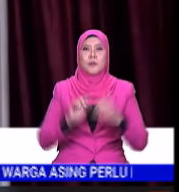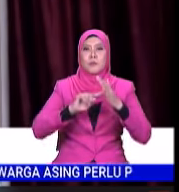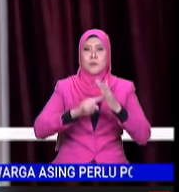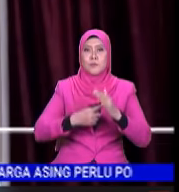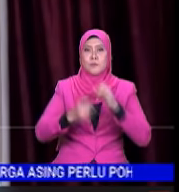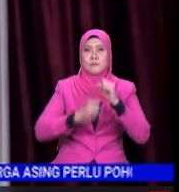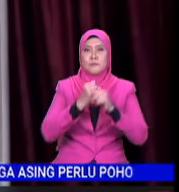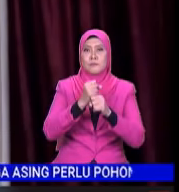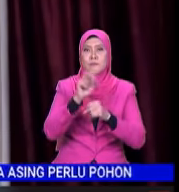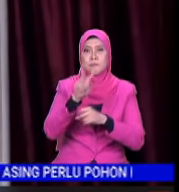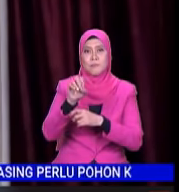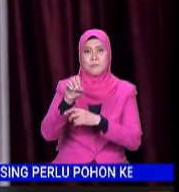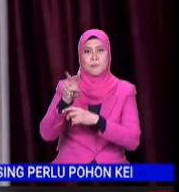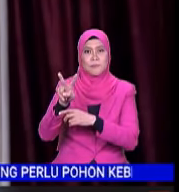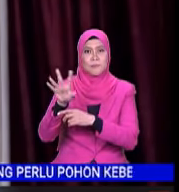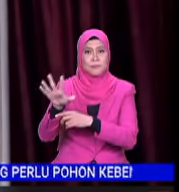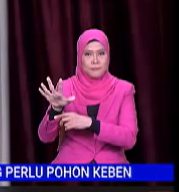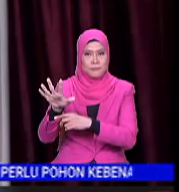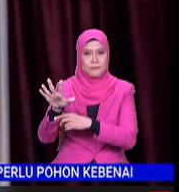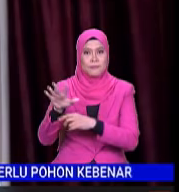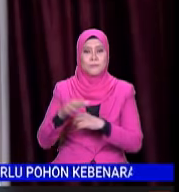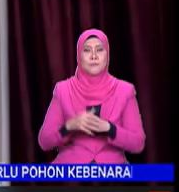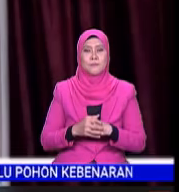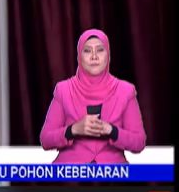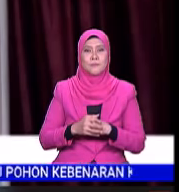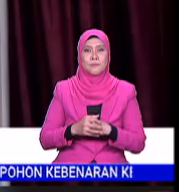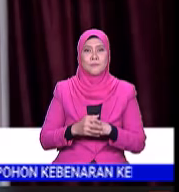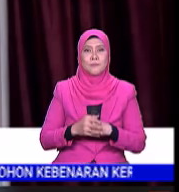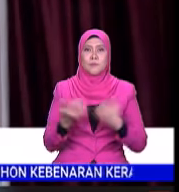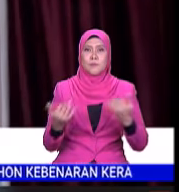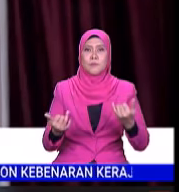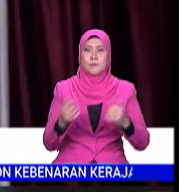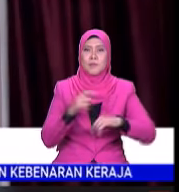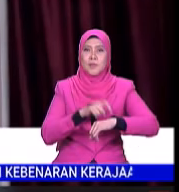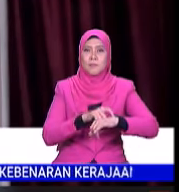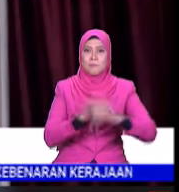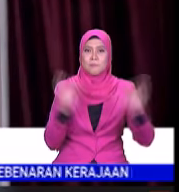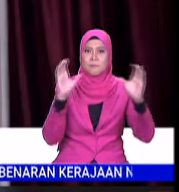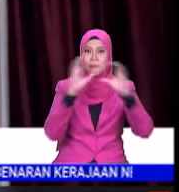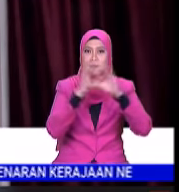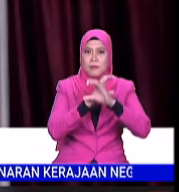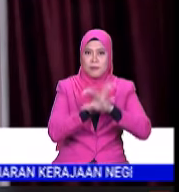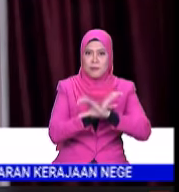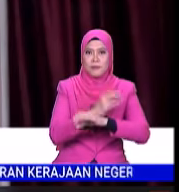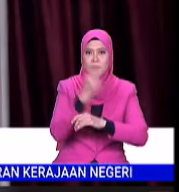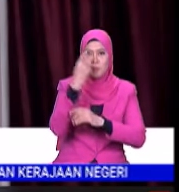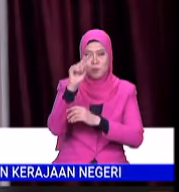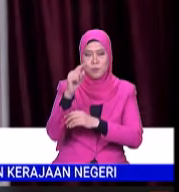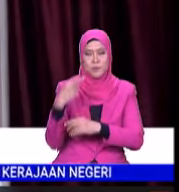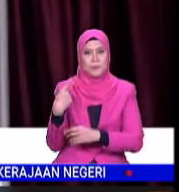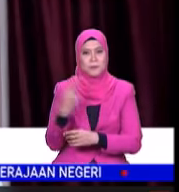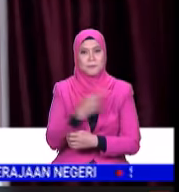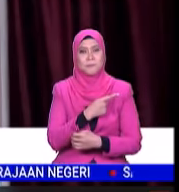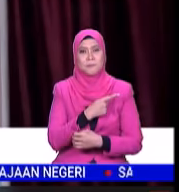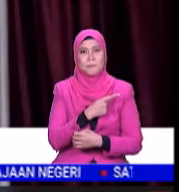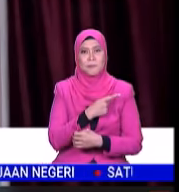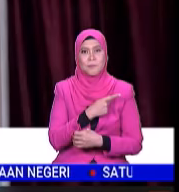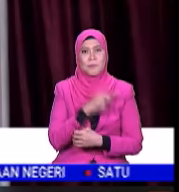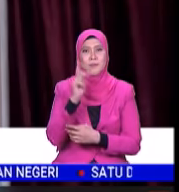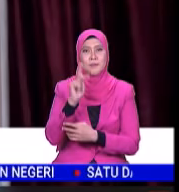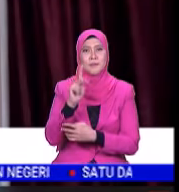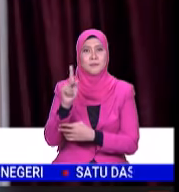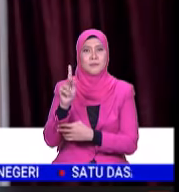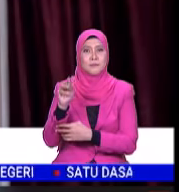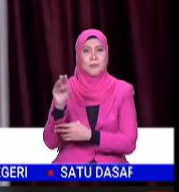tahun 2025. Jadi ini suatu cabaran yang besar juga untuk kami di